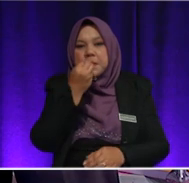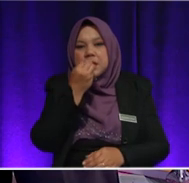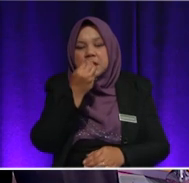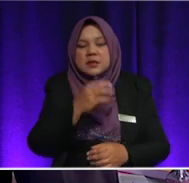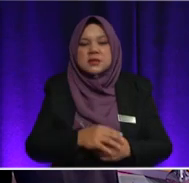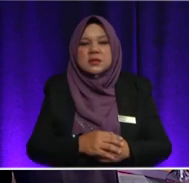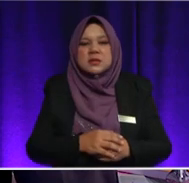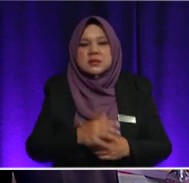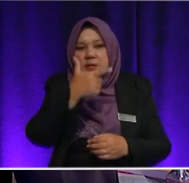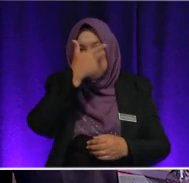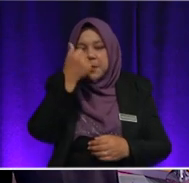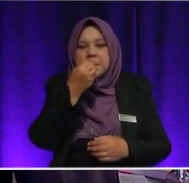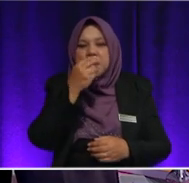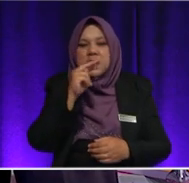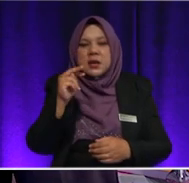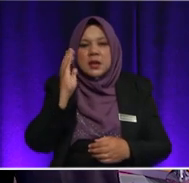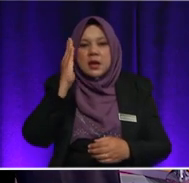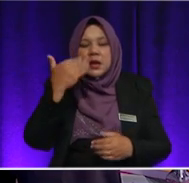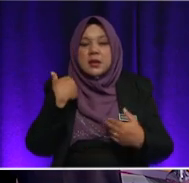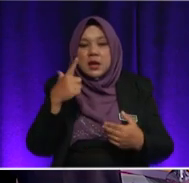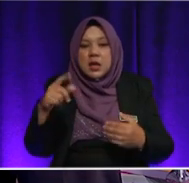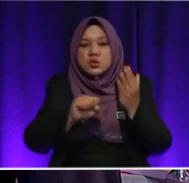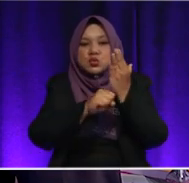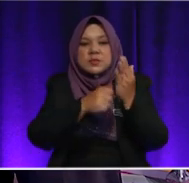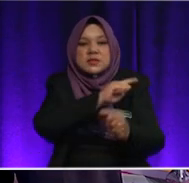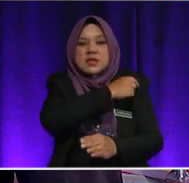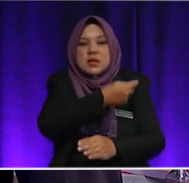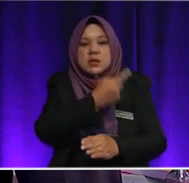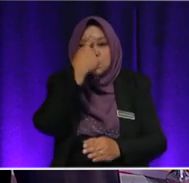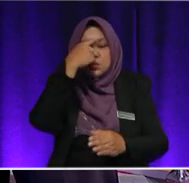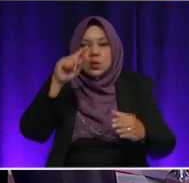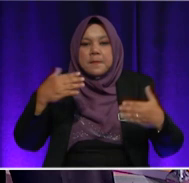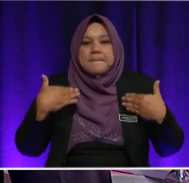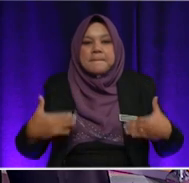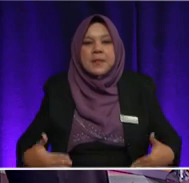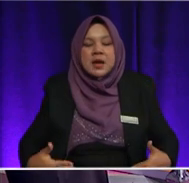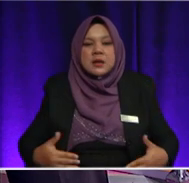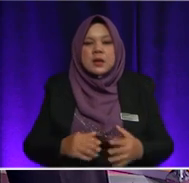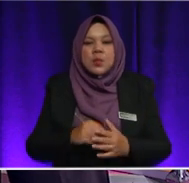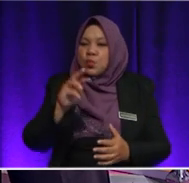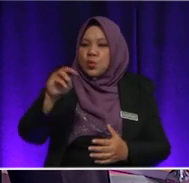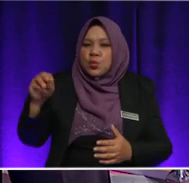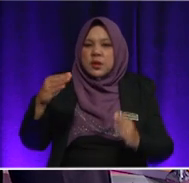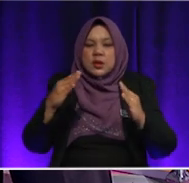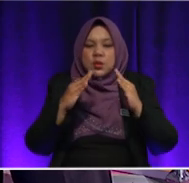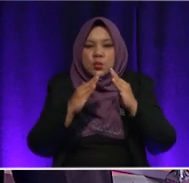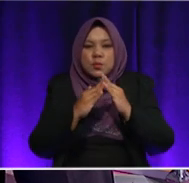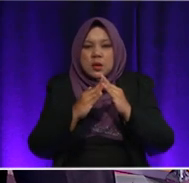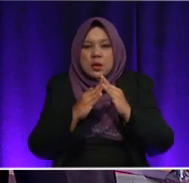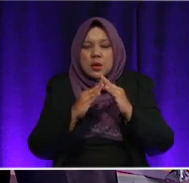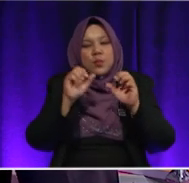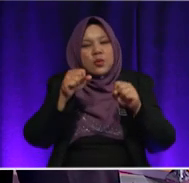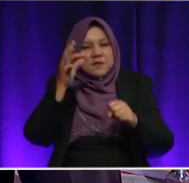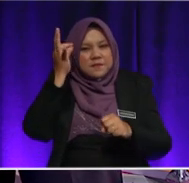adalah sumber tenaga untuk badan kita di rumah murid-murid di rumah